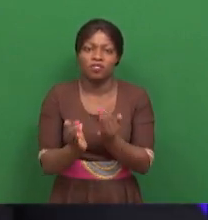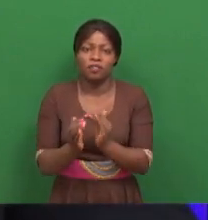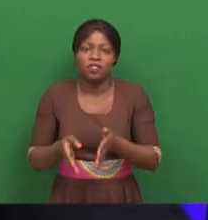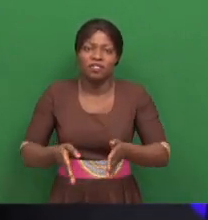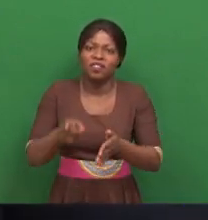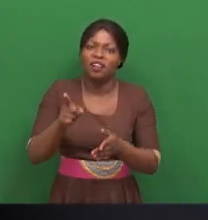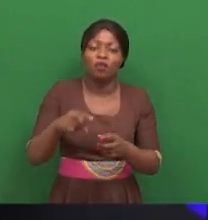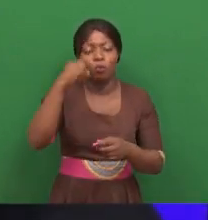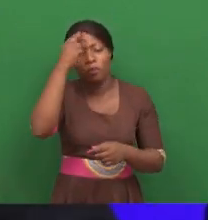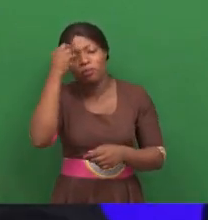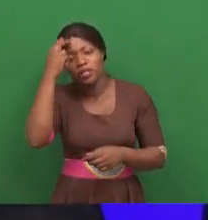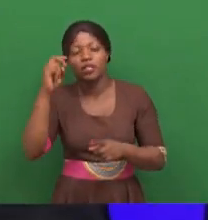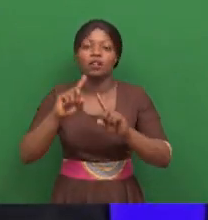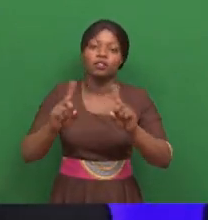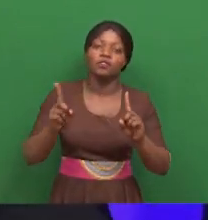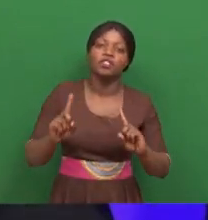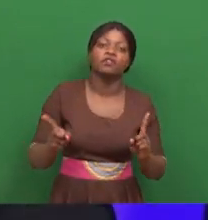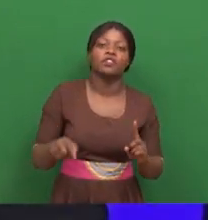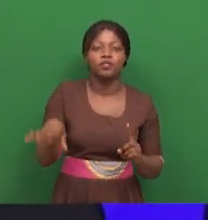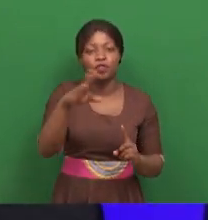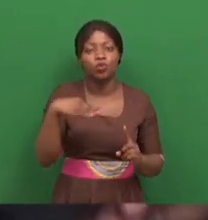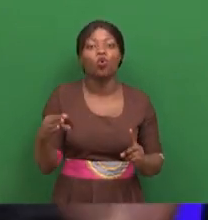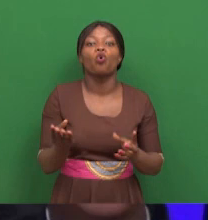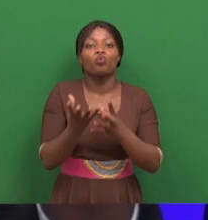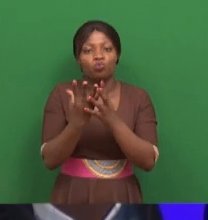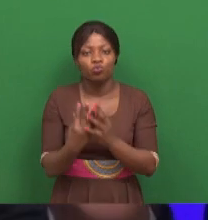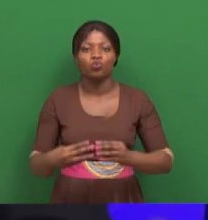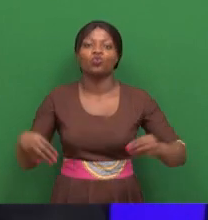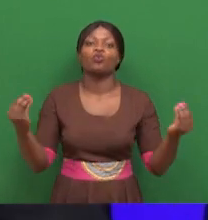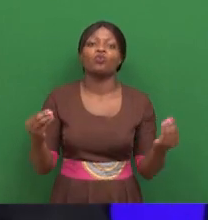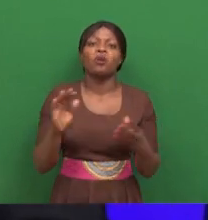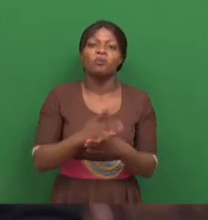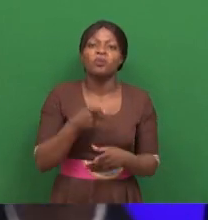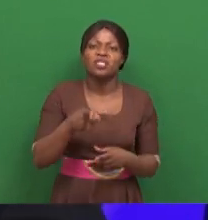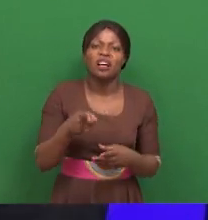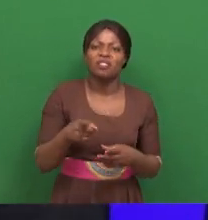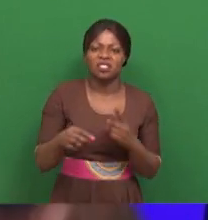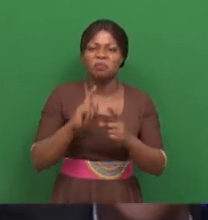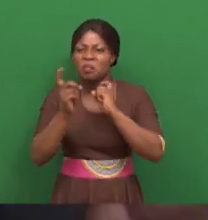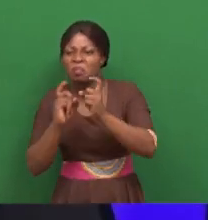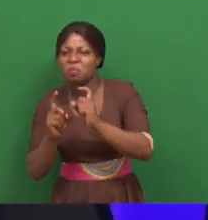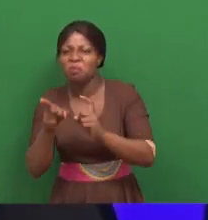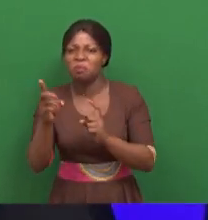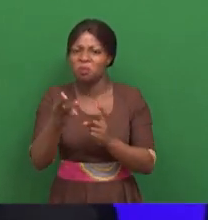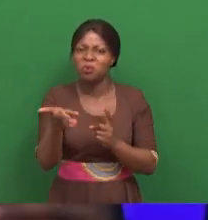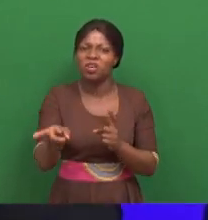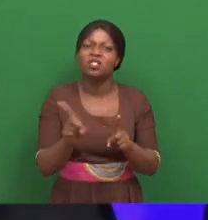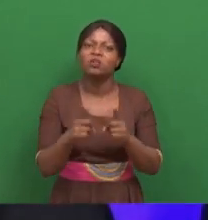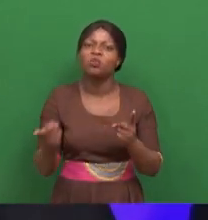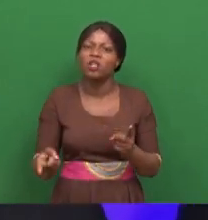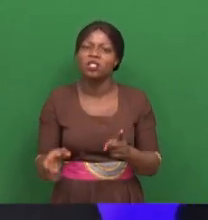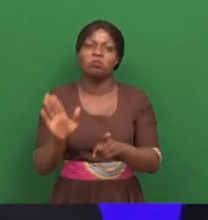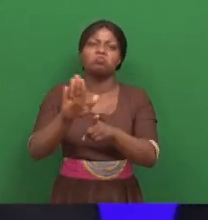kuti fonerai mapurisa nyaya idzodzo dzinobva dzagadziriswa nekuti kutotuka passenger itori abuse itori mhosva